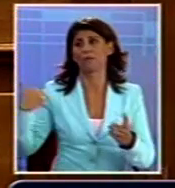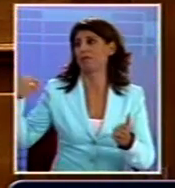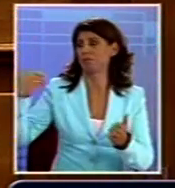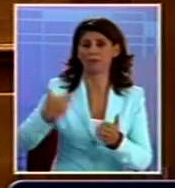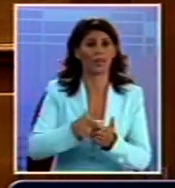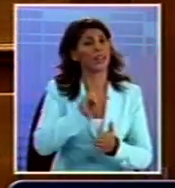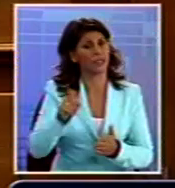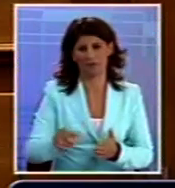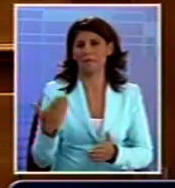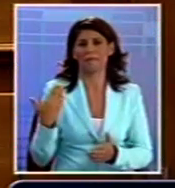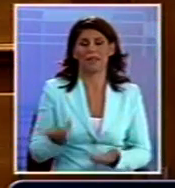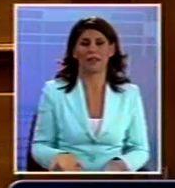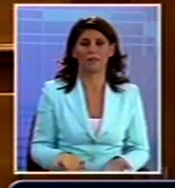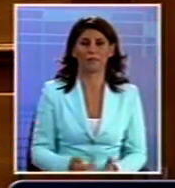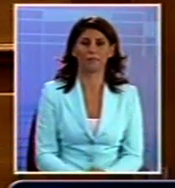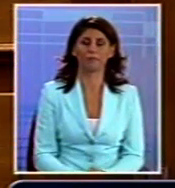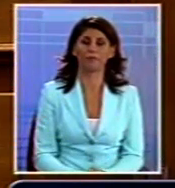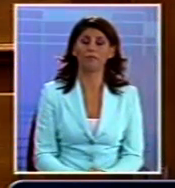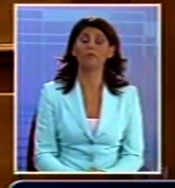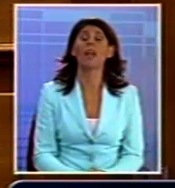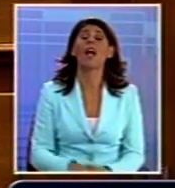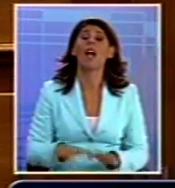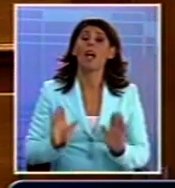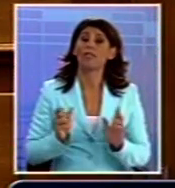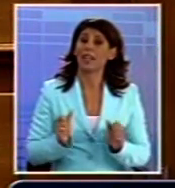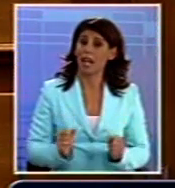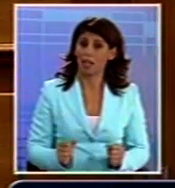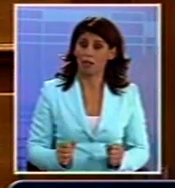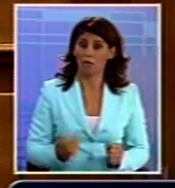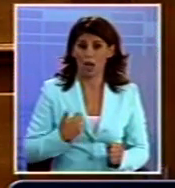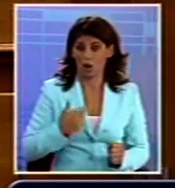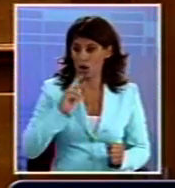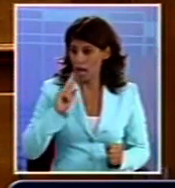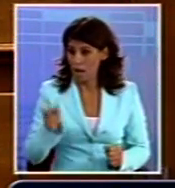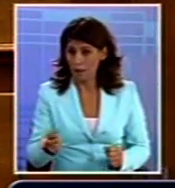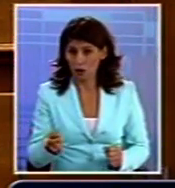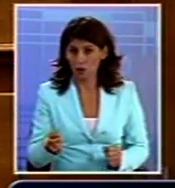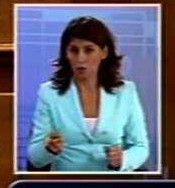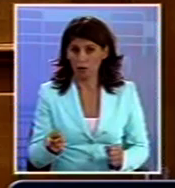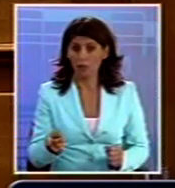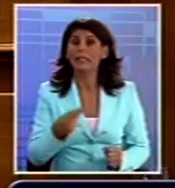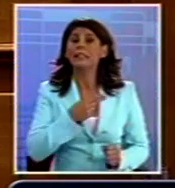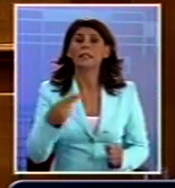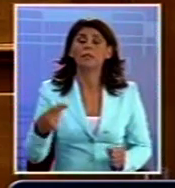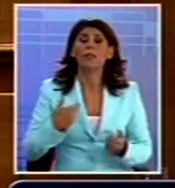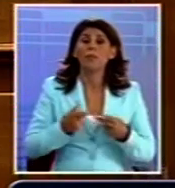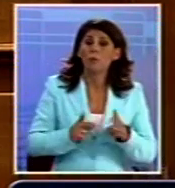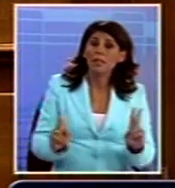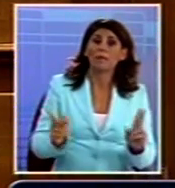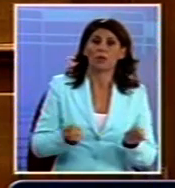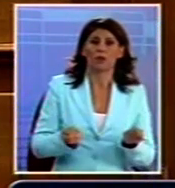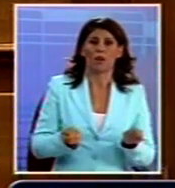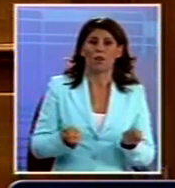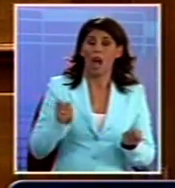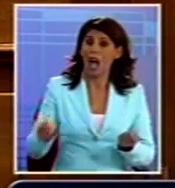και το ζήσαμε μόλις πριν. Και ότι δεν κάθομαι εγώ να σας απαντώ σημαίνει ότι δεν μου επιτρέπετε να το κάνω